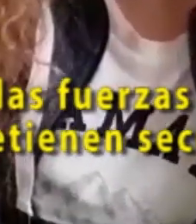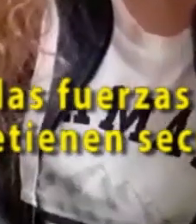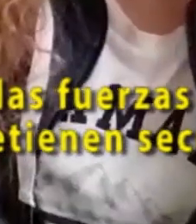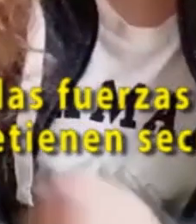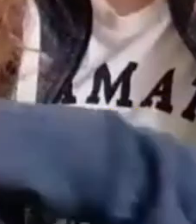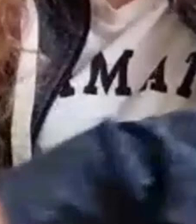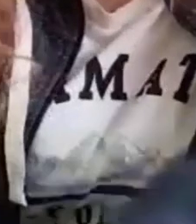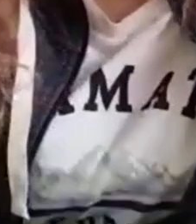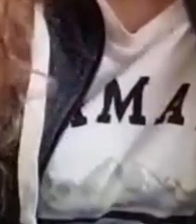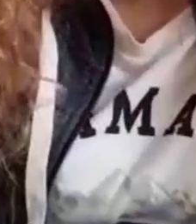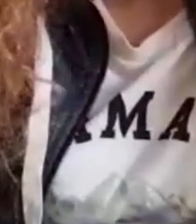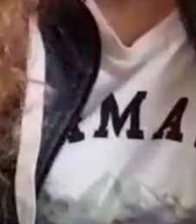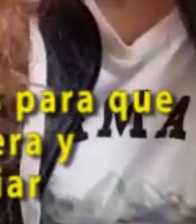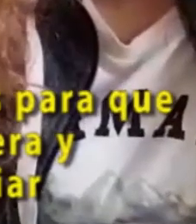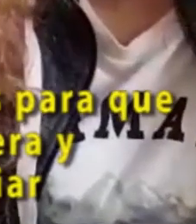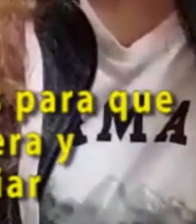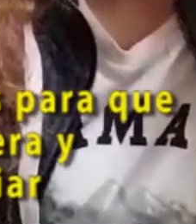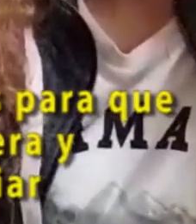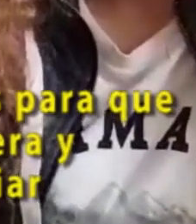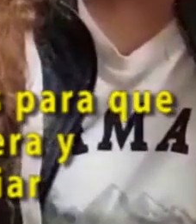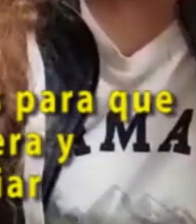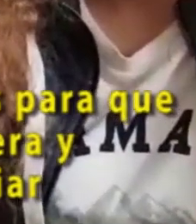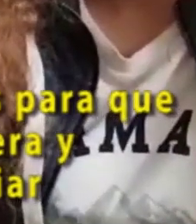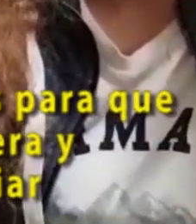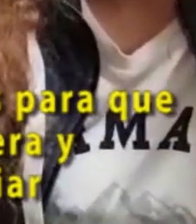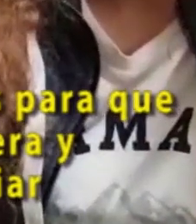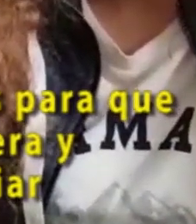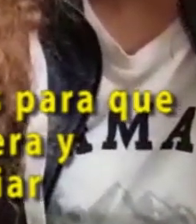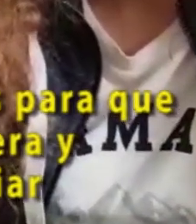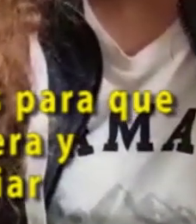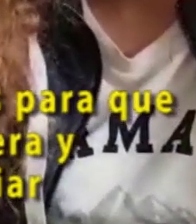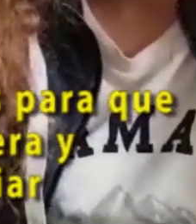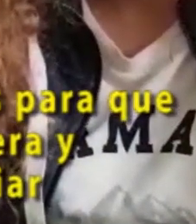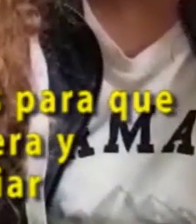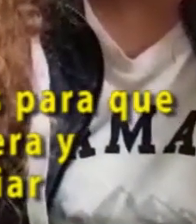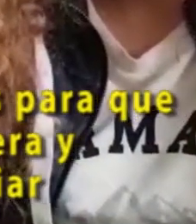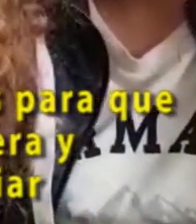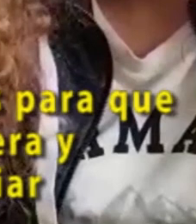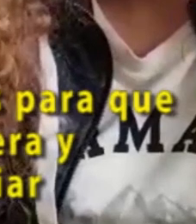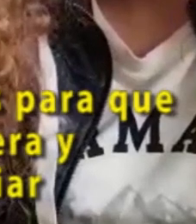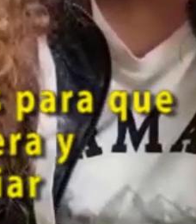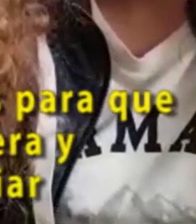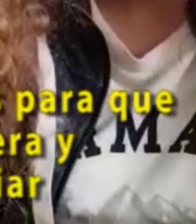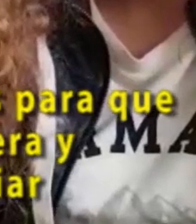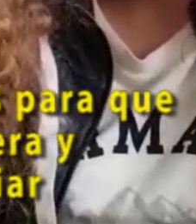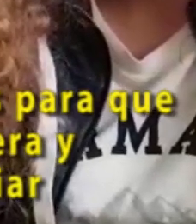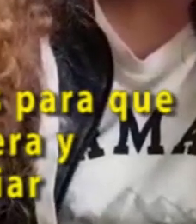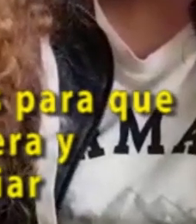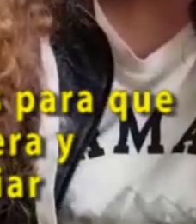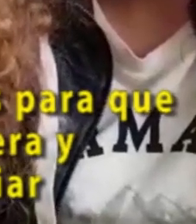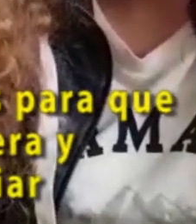جوا صفوفهم وهم بيدرسوا، لما يكونوا في مدرستهم ما يكونوا مسموح لهم انه يفتحوا الشبابيك